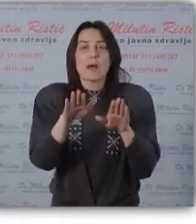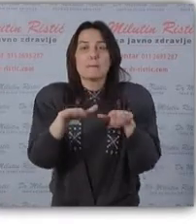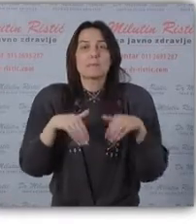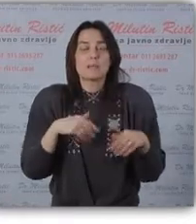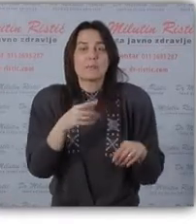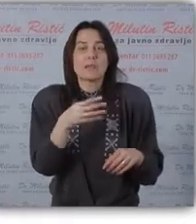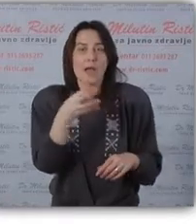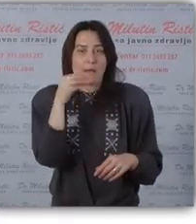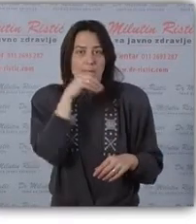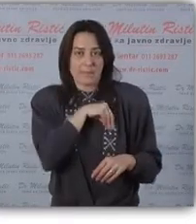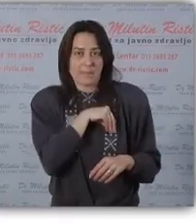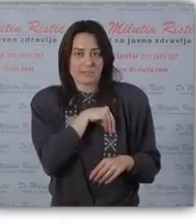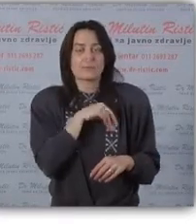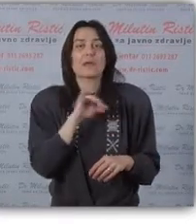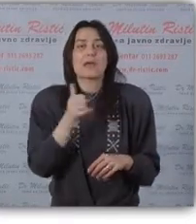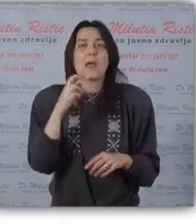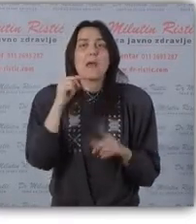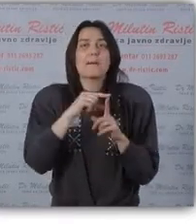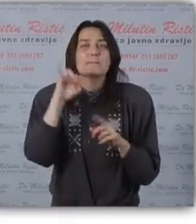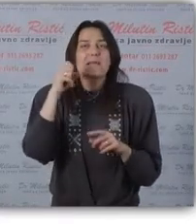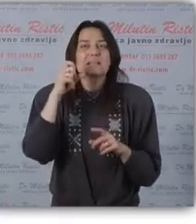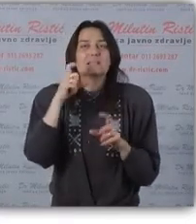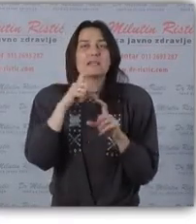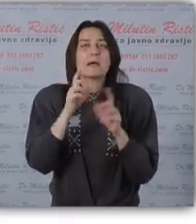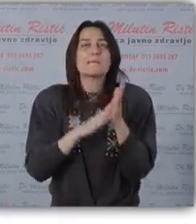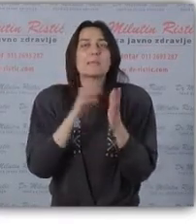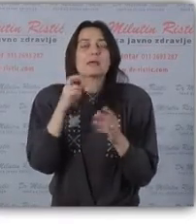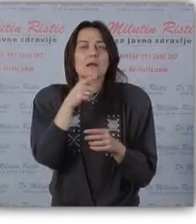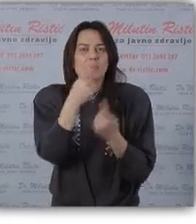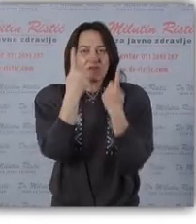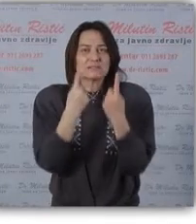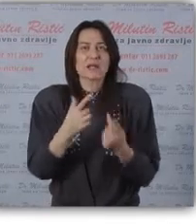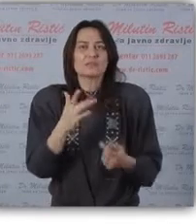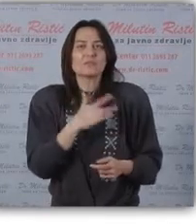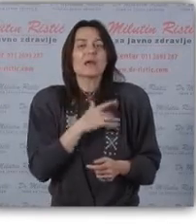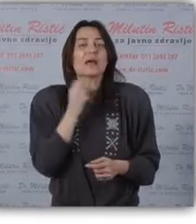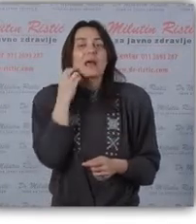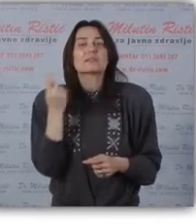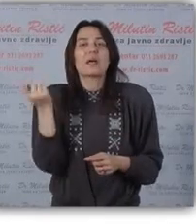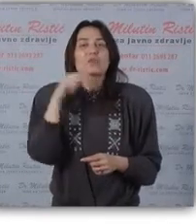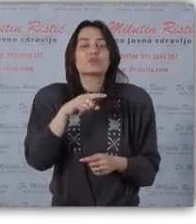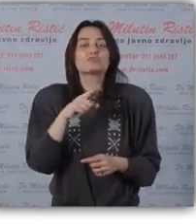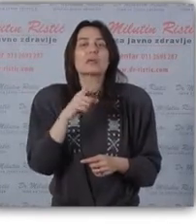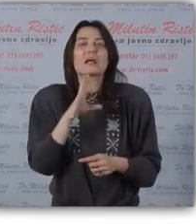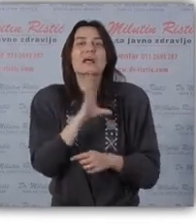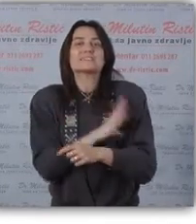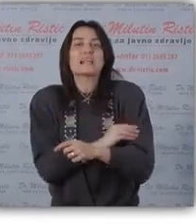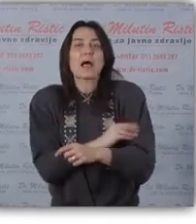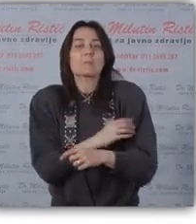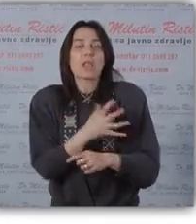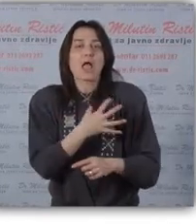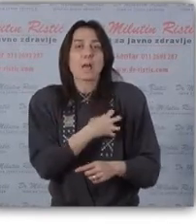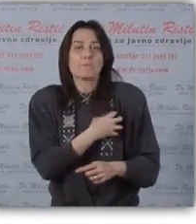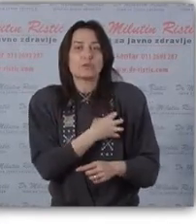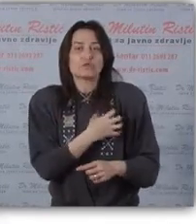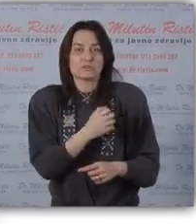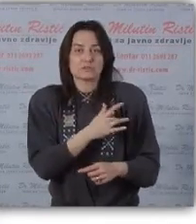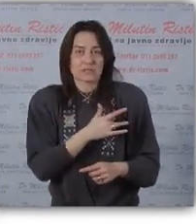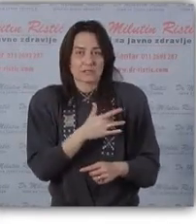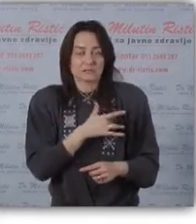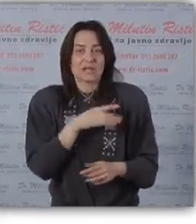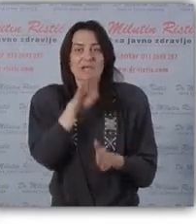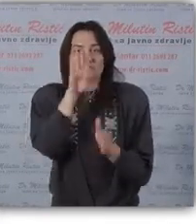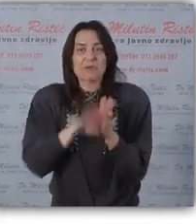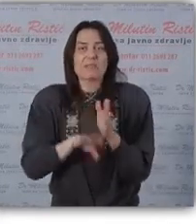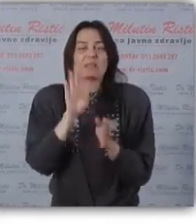našlo primjena pacemakera jeste pacemaker u onim stanjima srčane insuficijencije kada je došlo do slabljenja srčanog